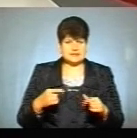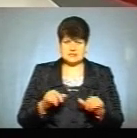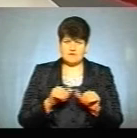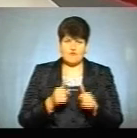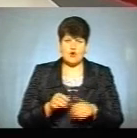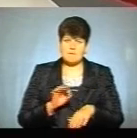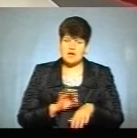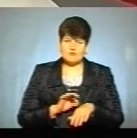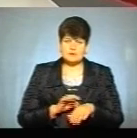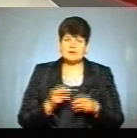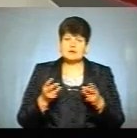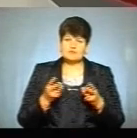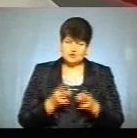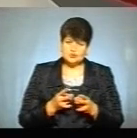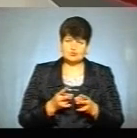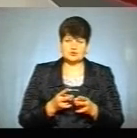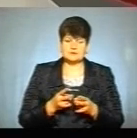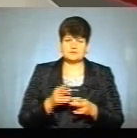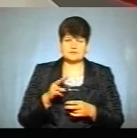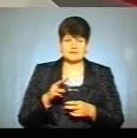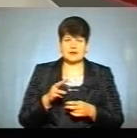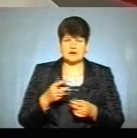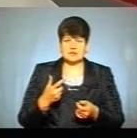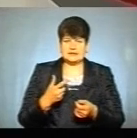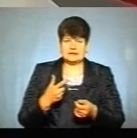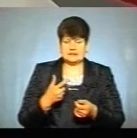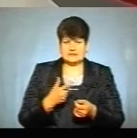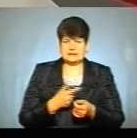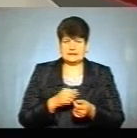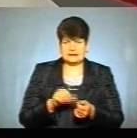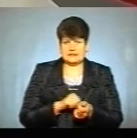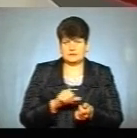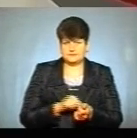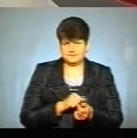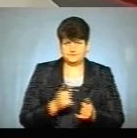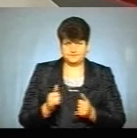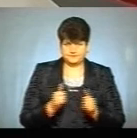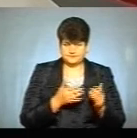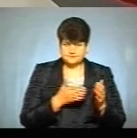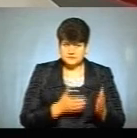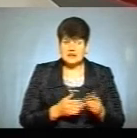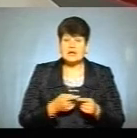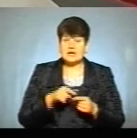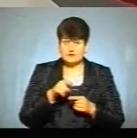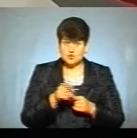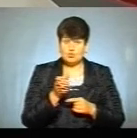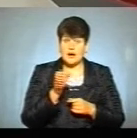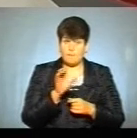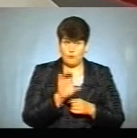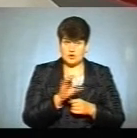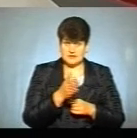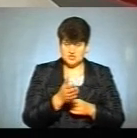хворіб, і які потребують саме якраз медикаментозного наркологічного забезпечення. І навіть в цьому репортажі,